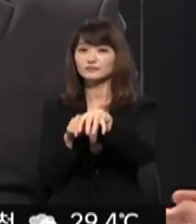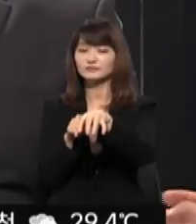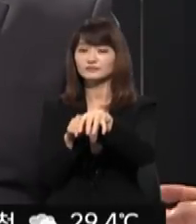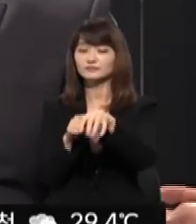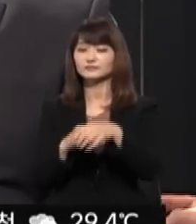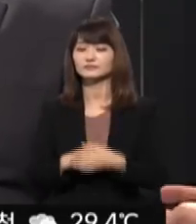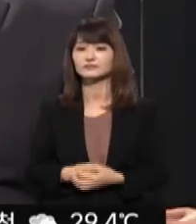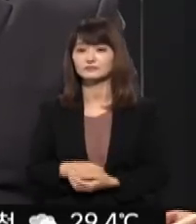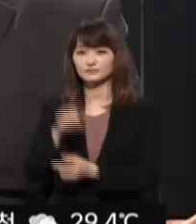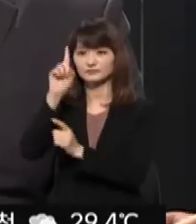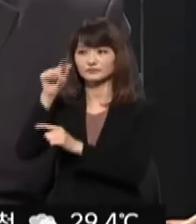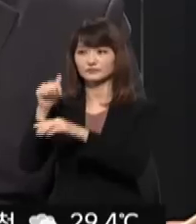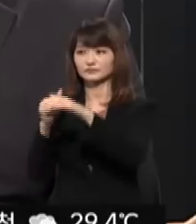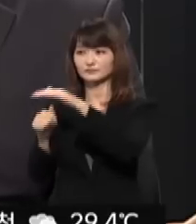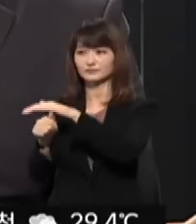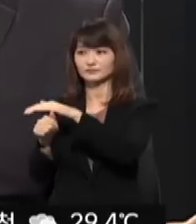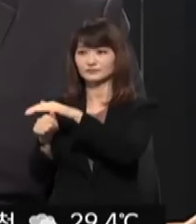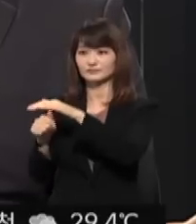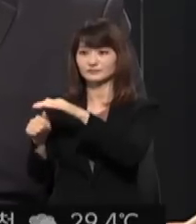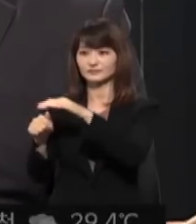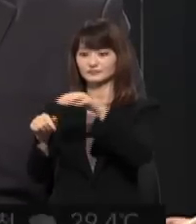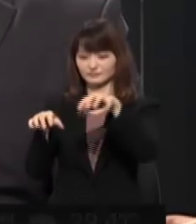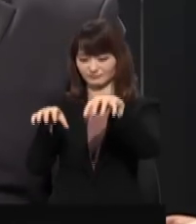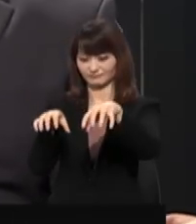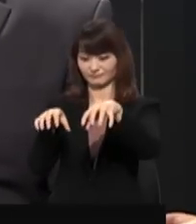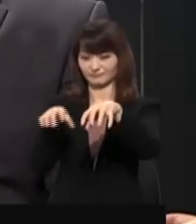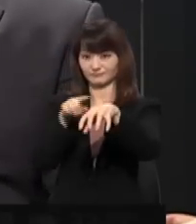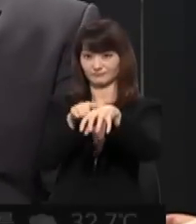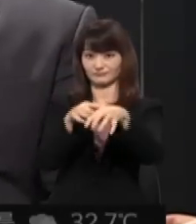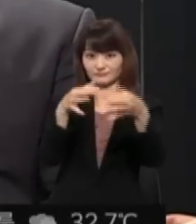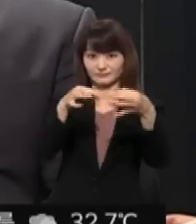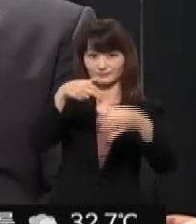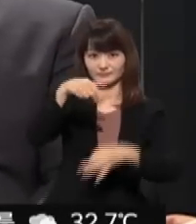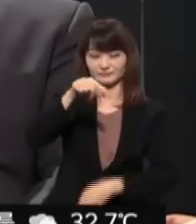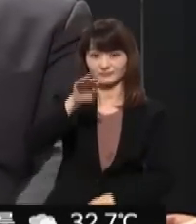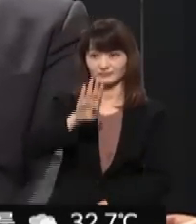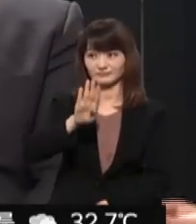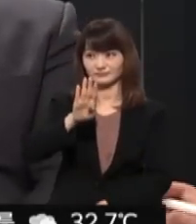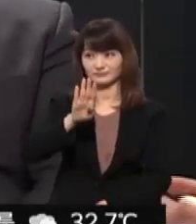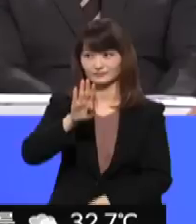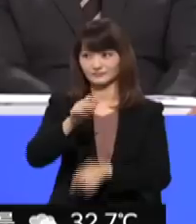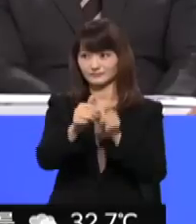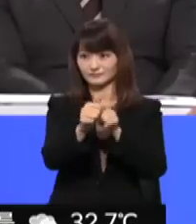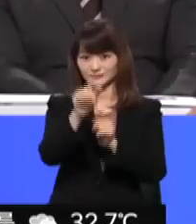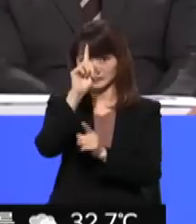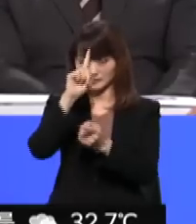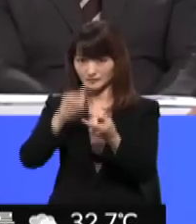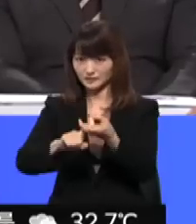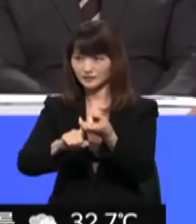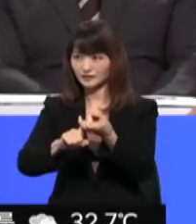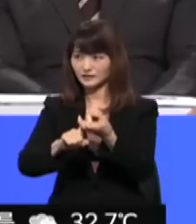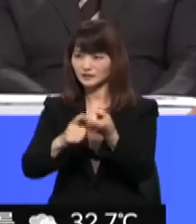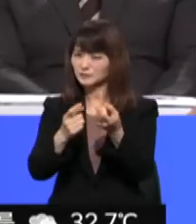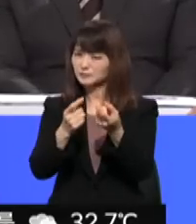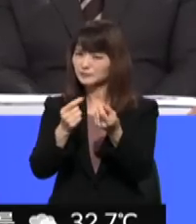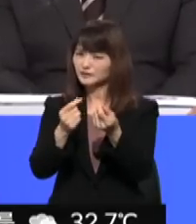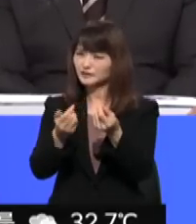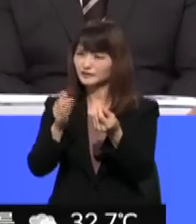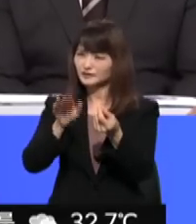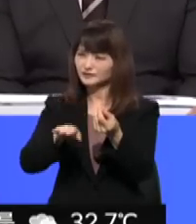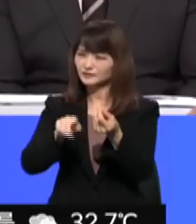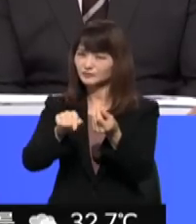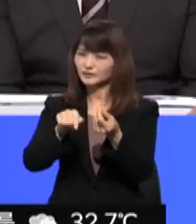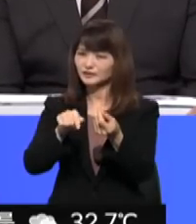지리적으로 지역구를 맞붙어 있는 김재석 전 비대위원께서는 약간 이해관과 비슷한 입장이지만